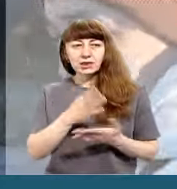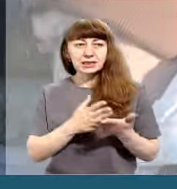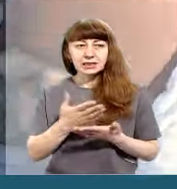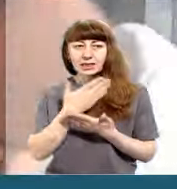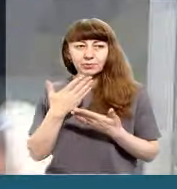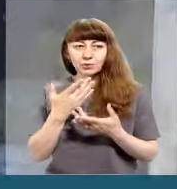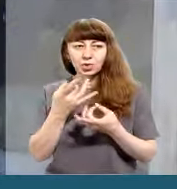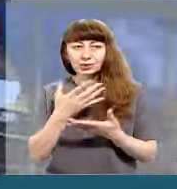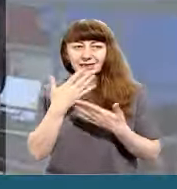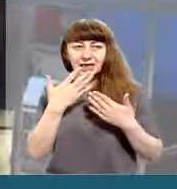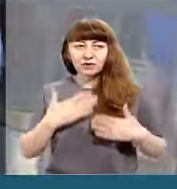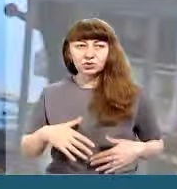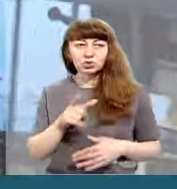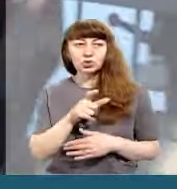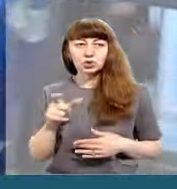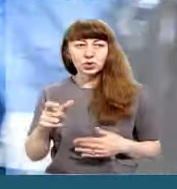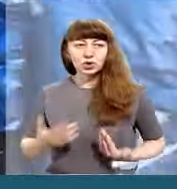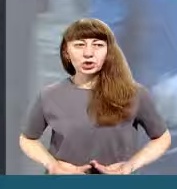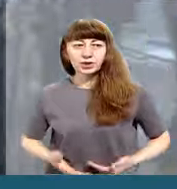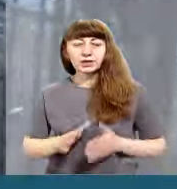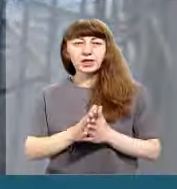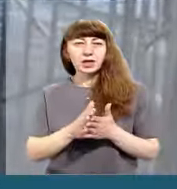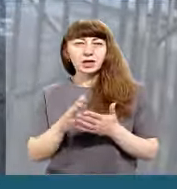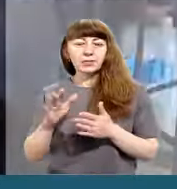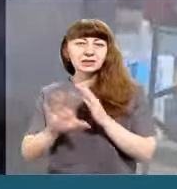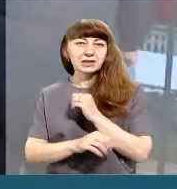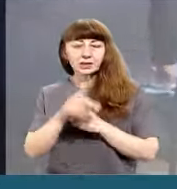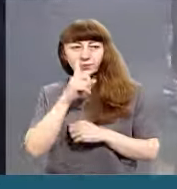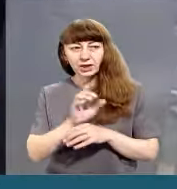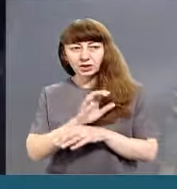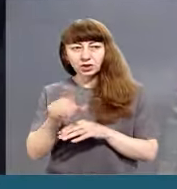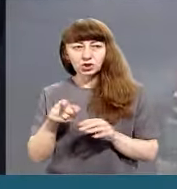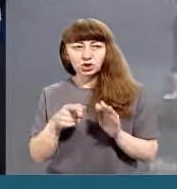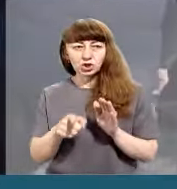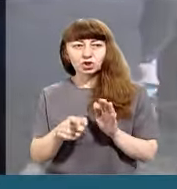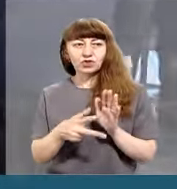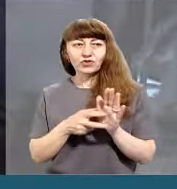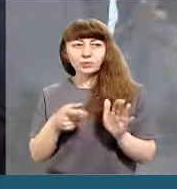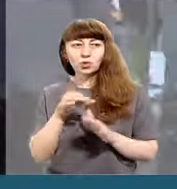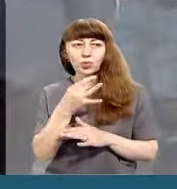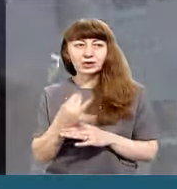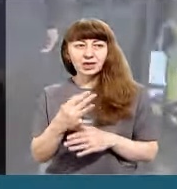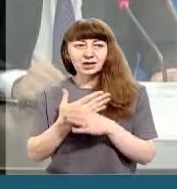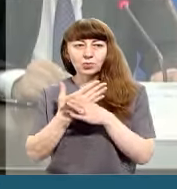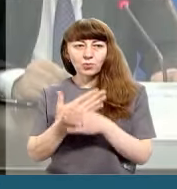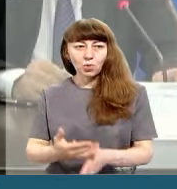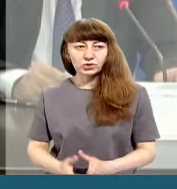просто неравнодушные граждане. За последний месяц в регион поступило около 1800 тонн гуманитарной